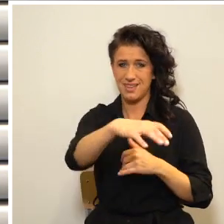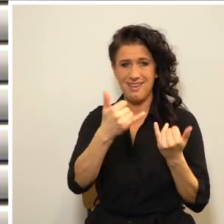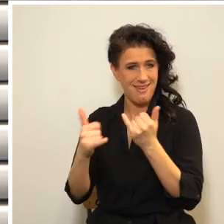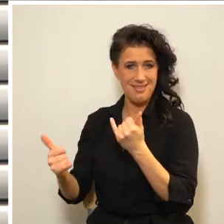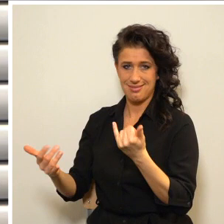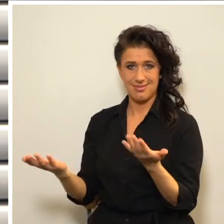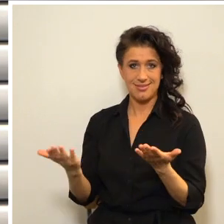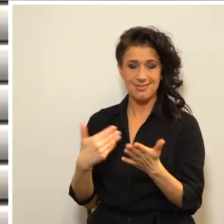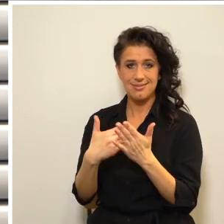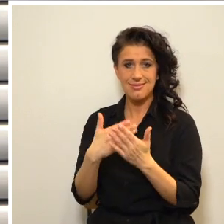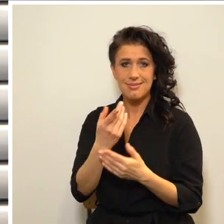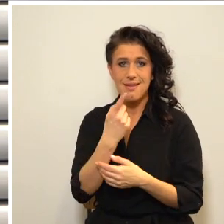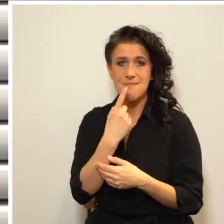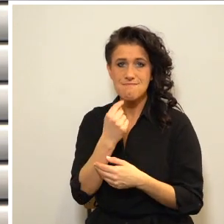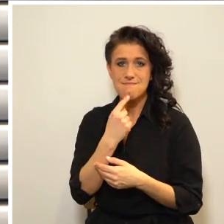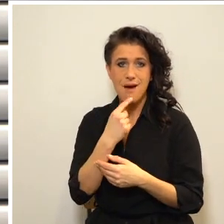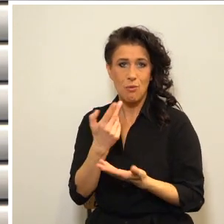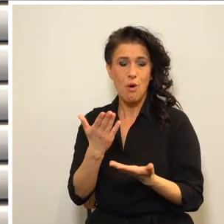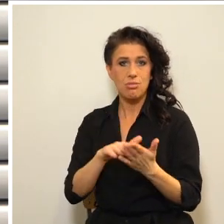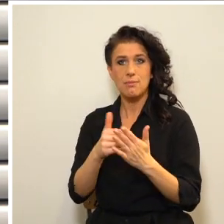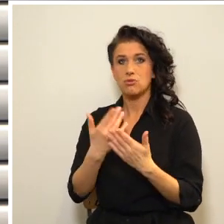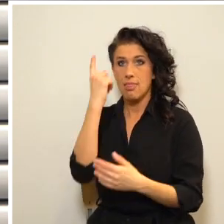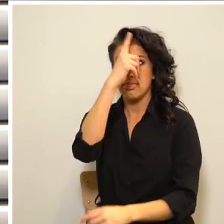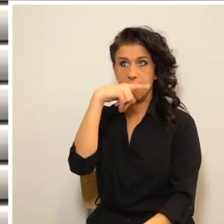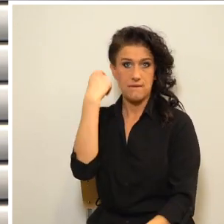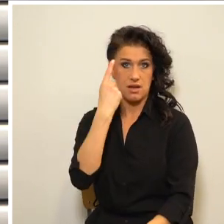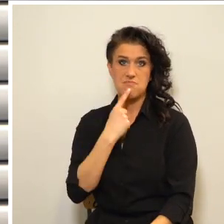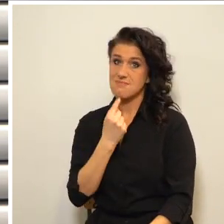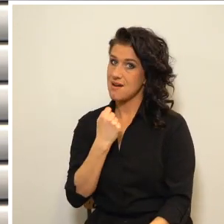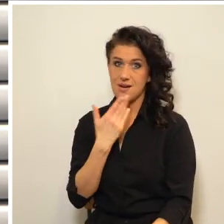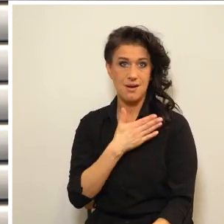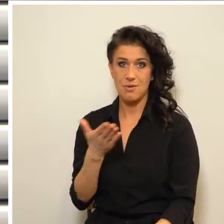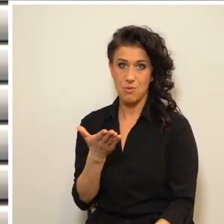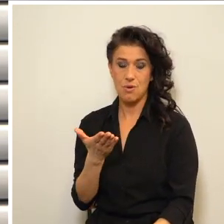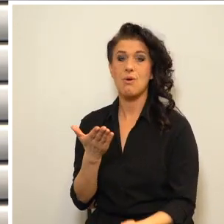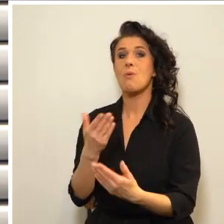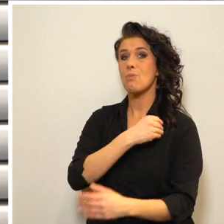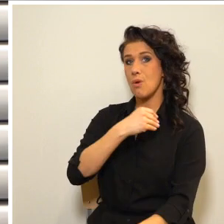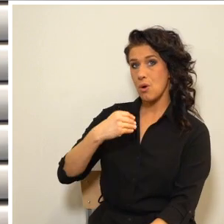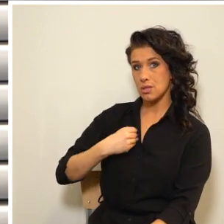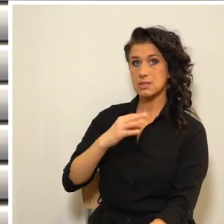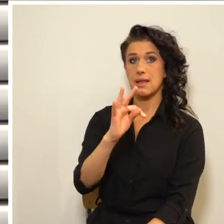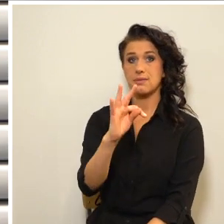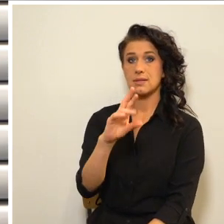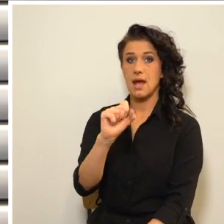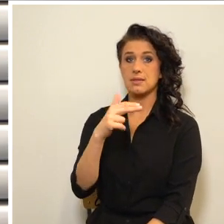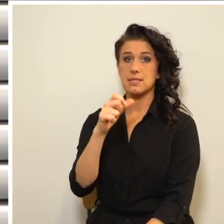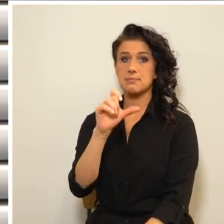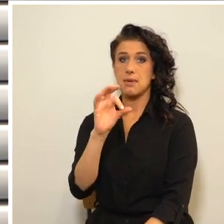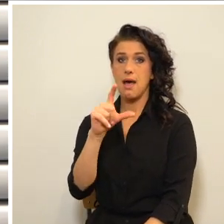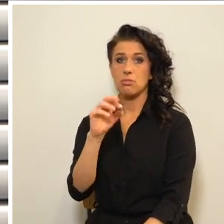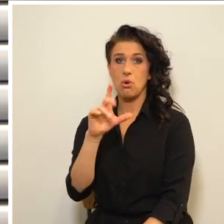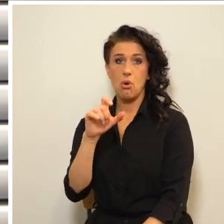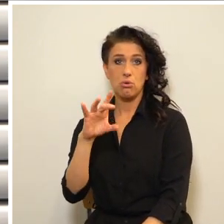rzadsze powiedzmy sobie fragmenty tak jak przeszczepienie twarzy to transplantologia Polska cały czas jest w czołówce światowej jeśli